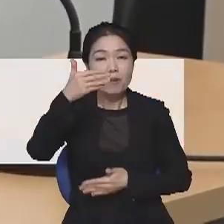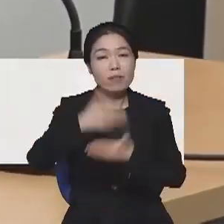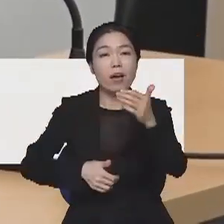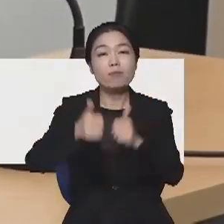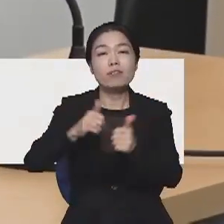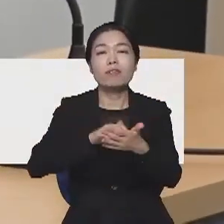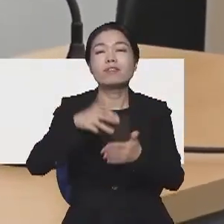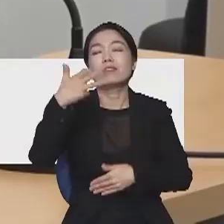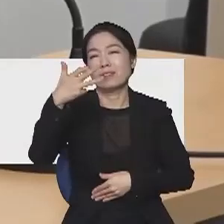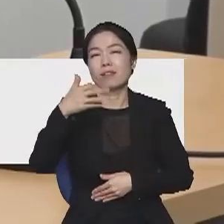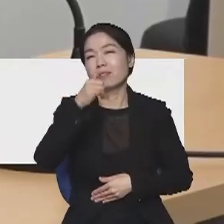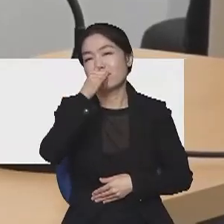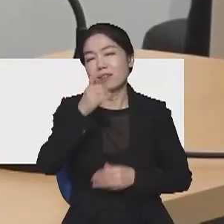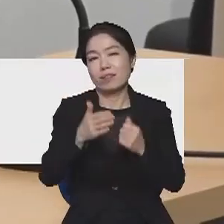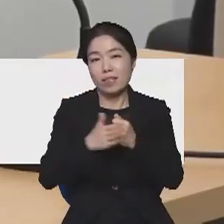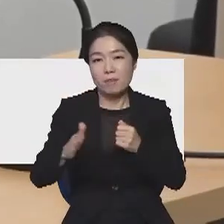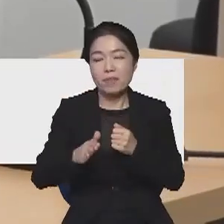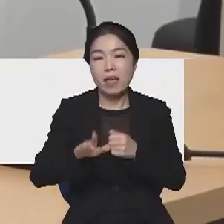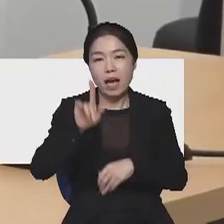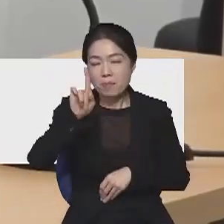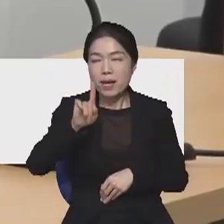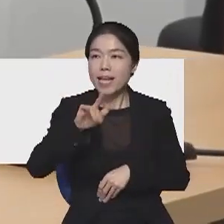되는 상황에서 한번